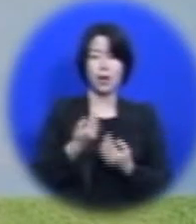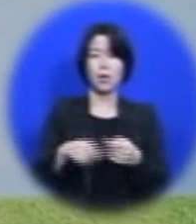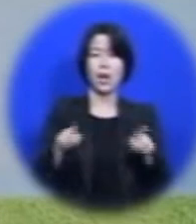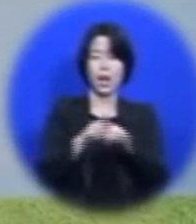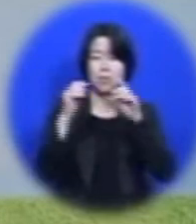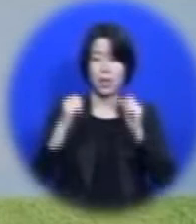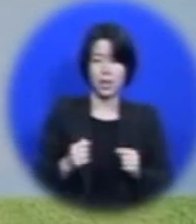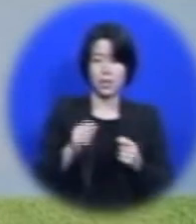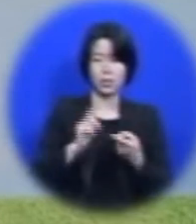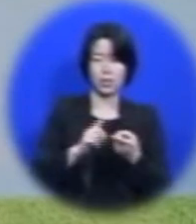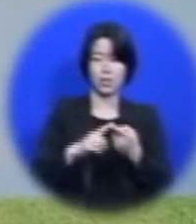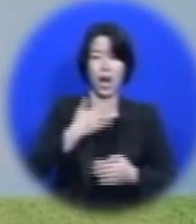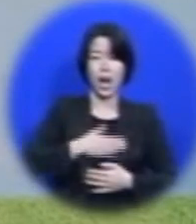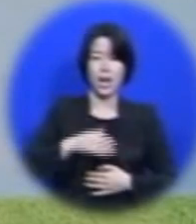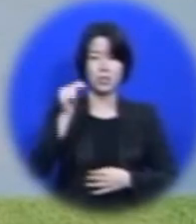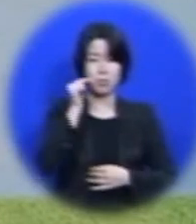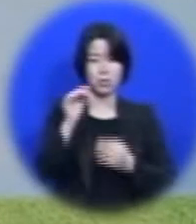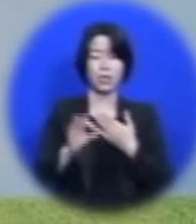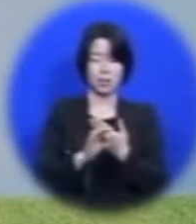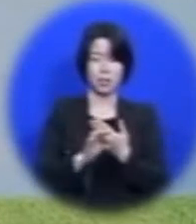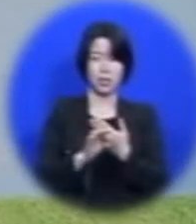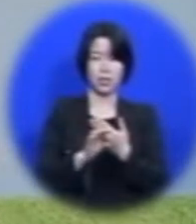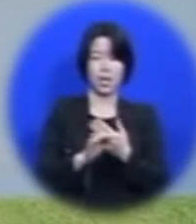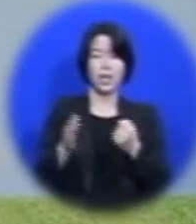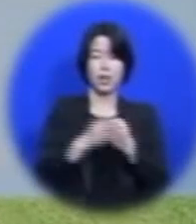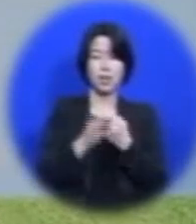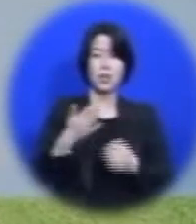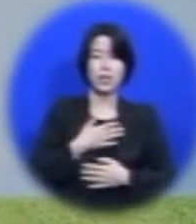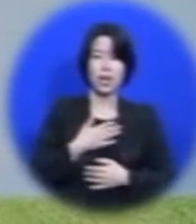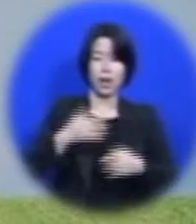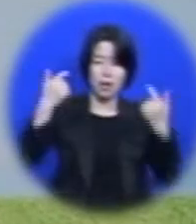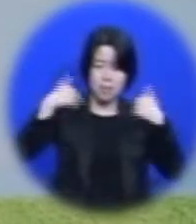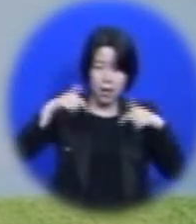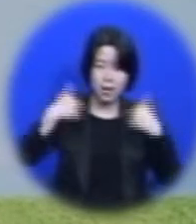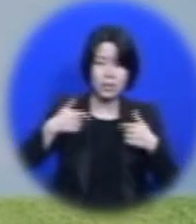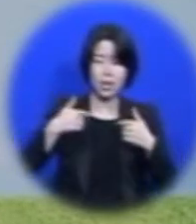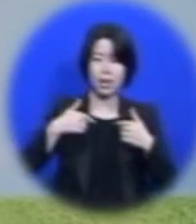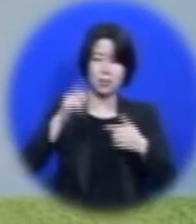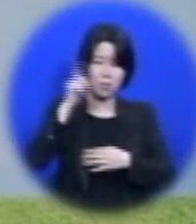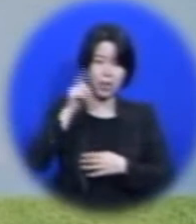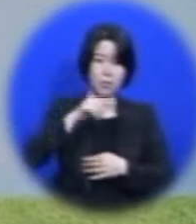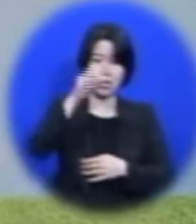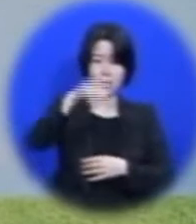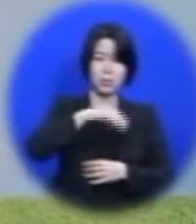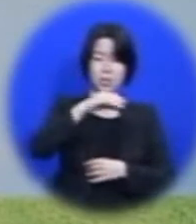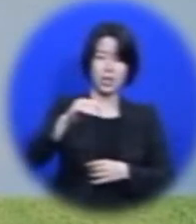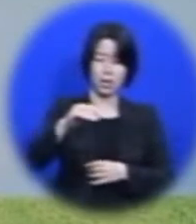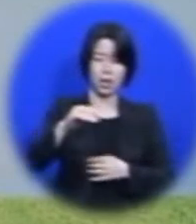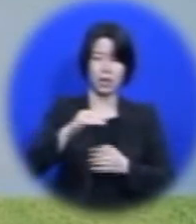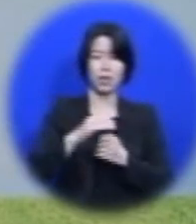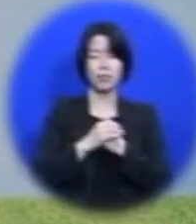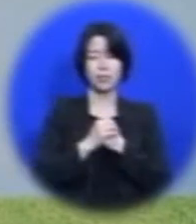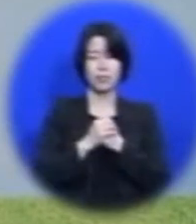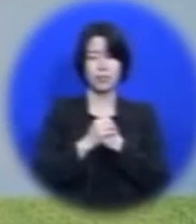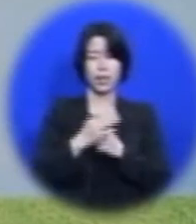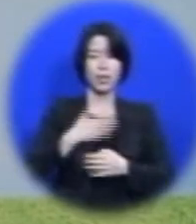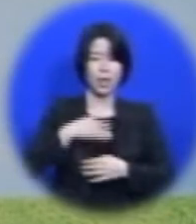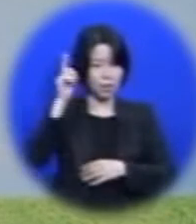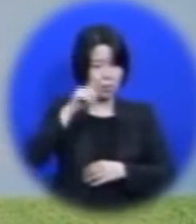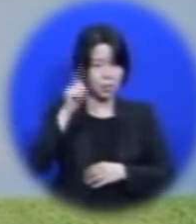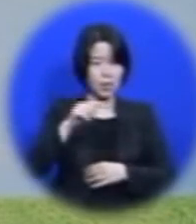계시는 것을 알지 못하면, 그래서 내가 매일매일이 십자가, 매일매일이 내가